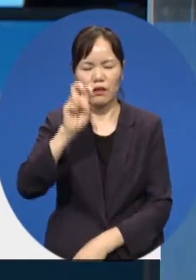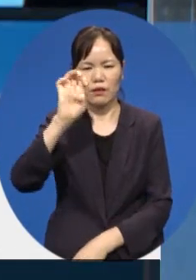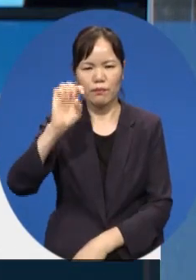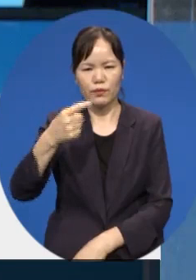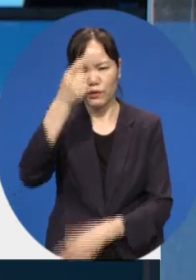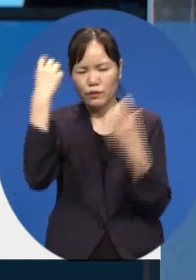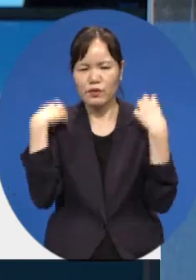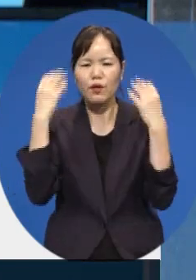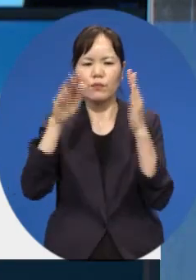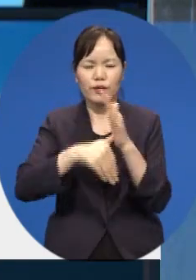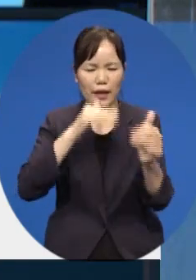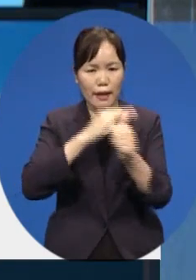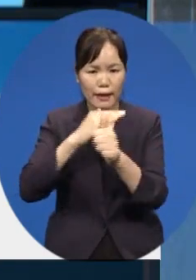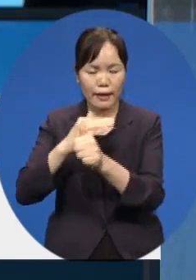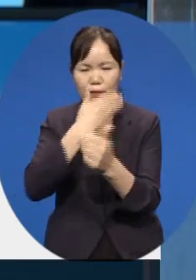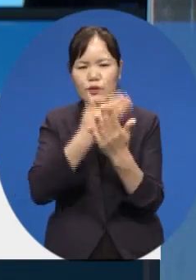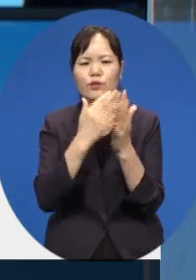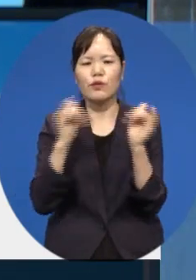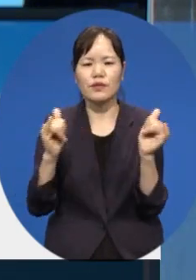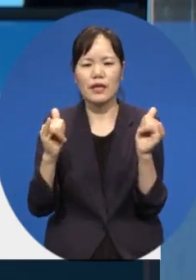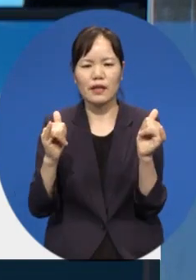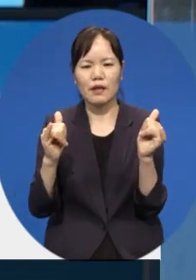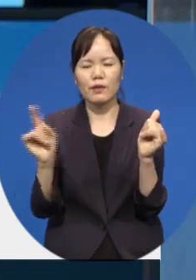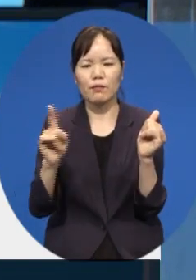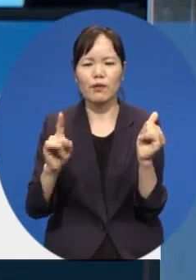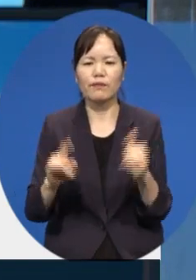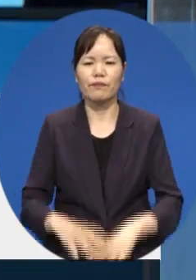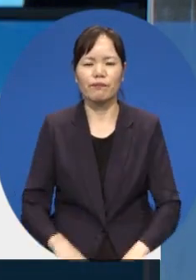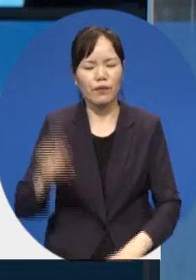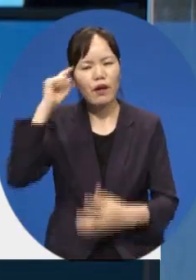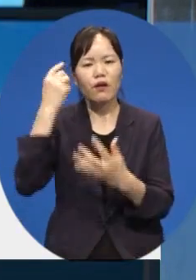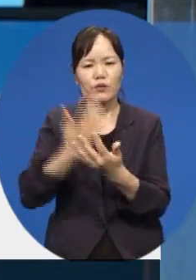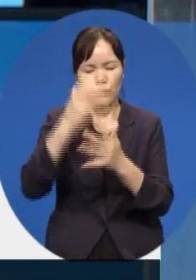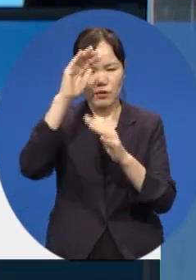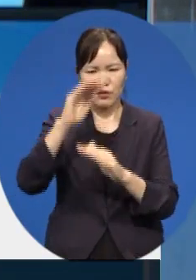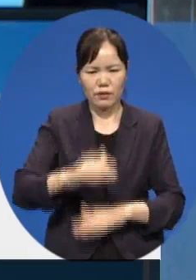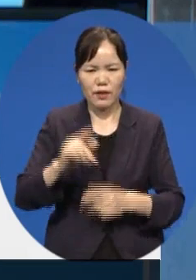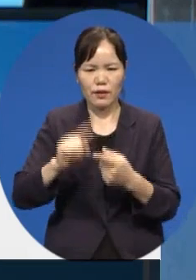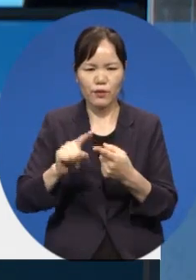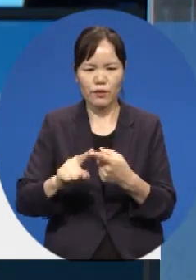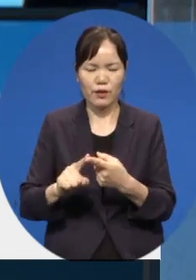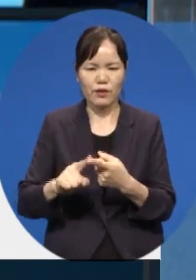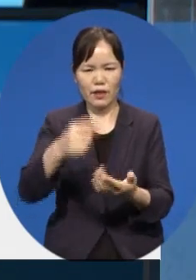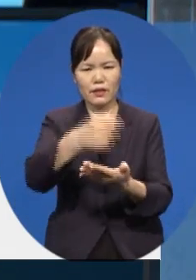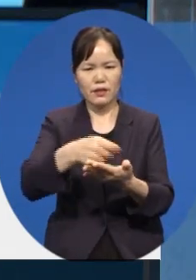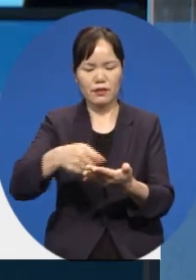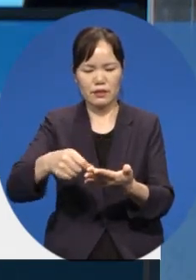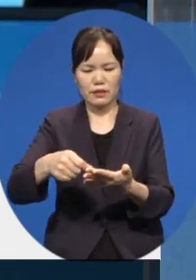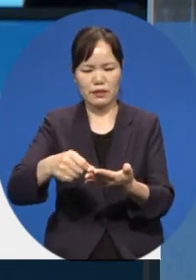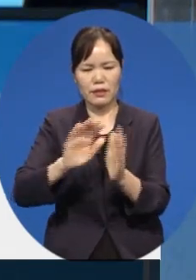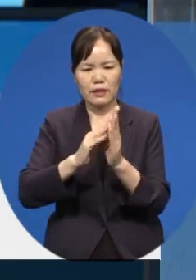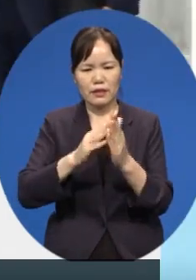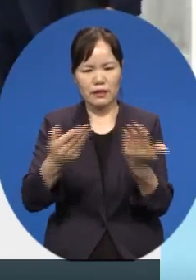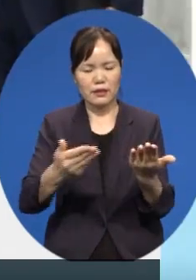해임된 주요 인사가 진짜 충격적인 내용을 갖다가 담는 그런 자서전을